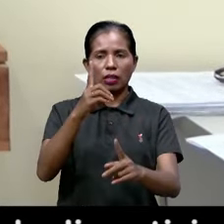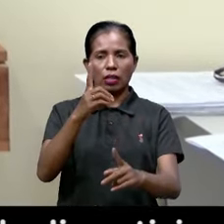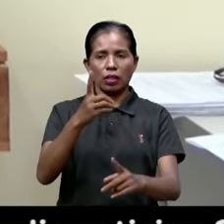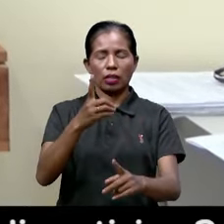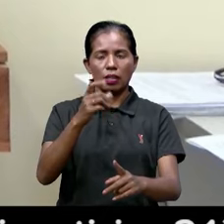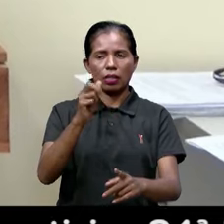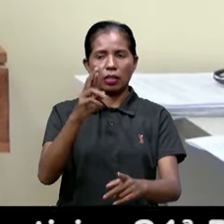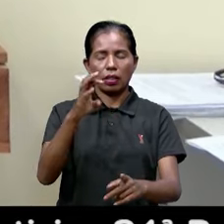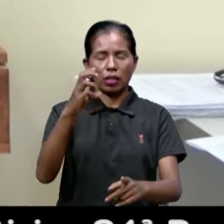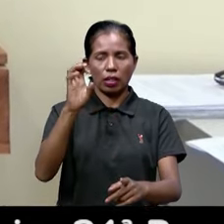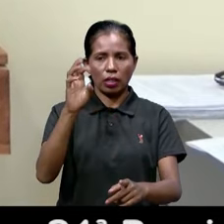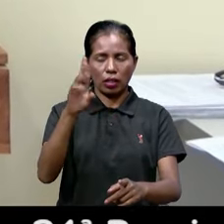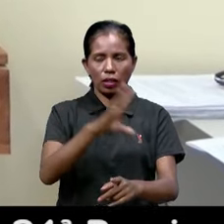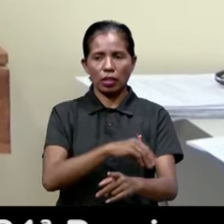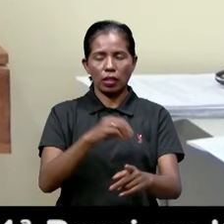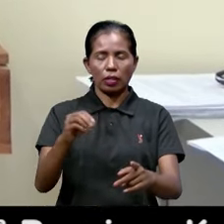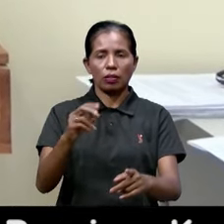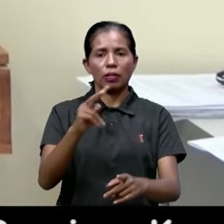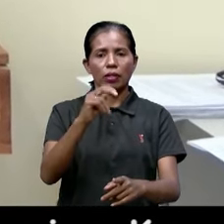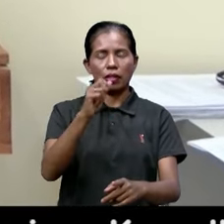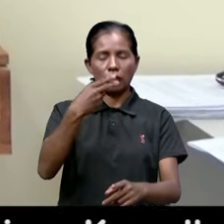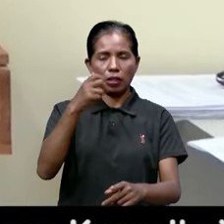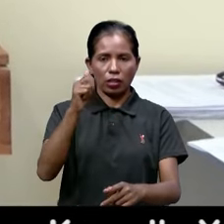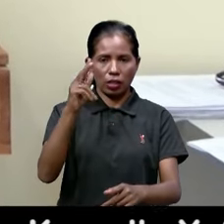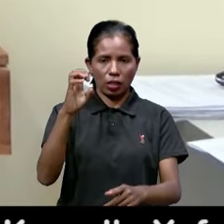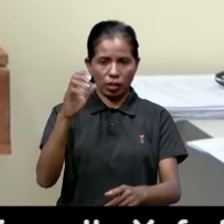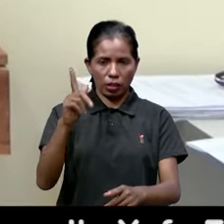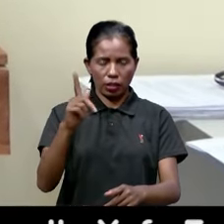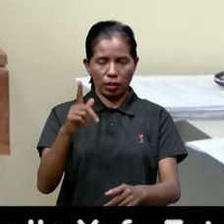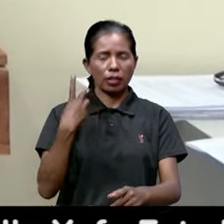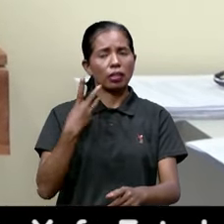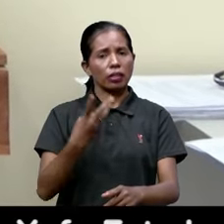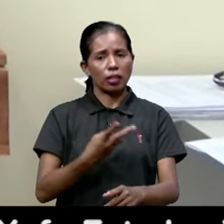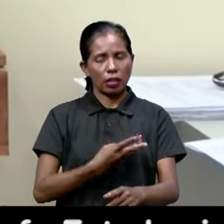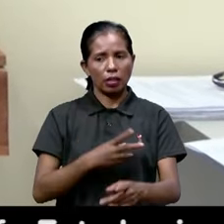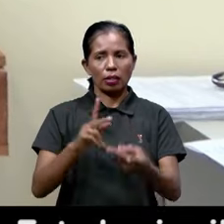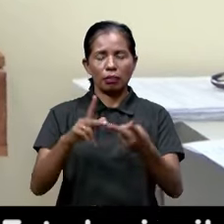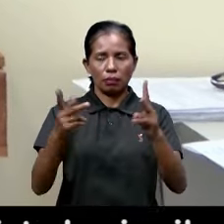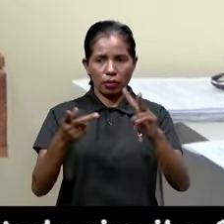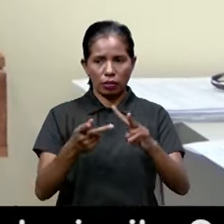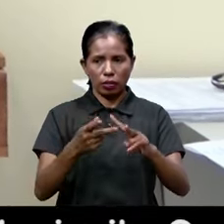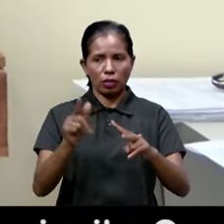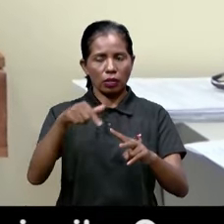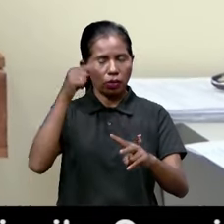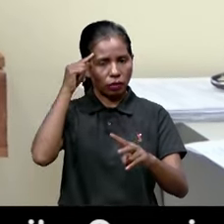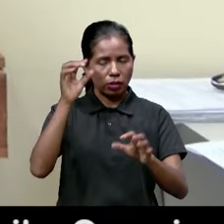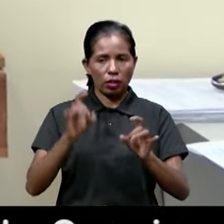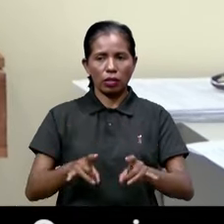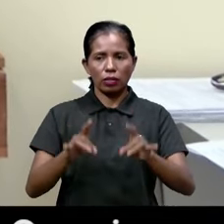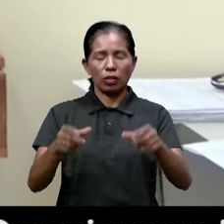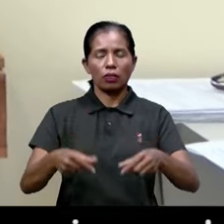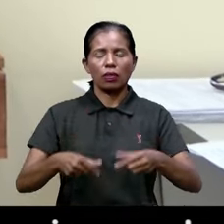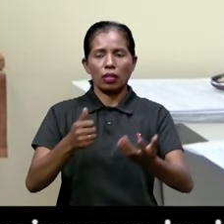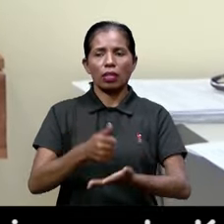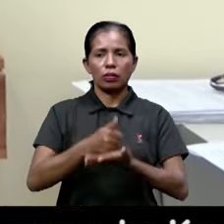haik. Então, foi nada o itene parceiro, governo australiano, foi ela apoio